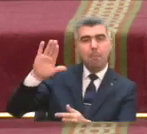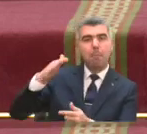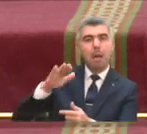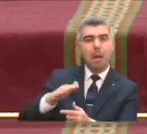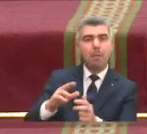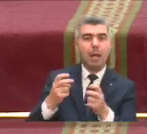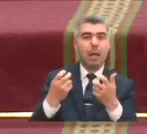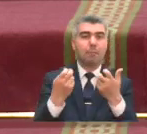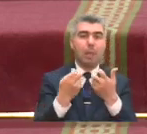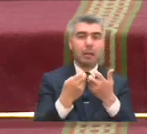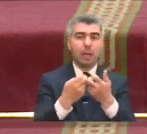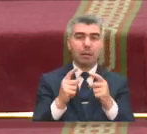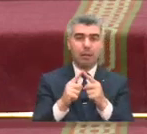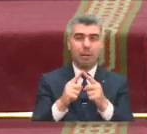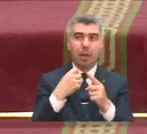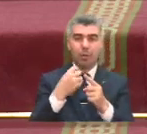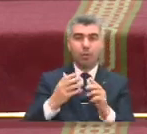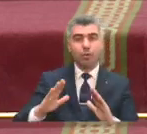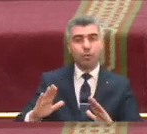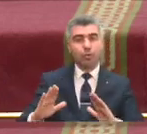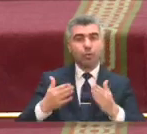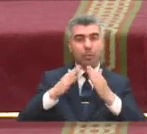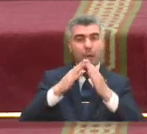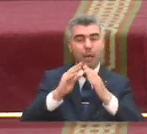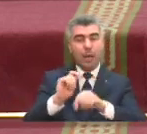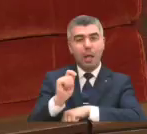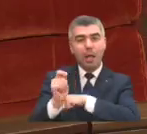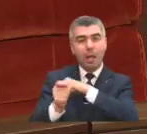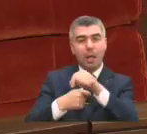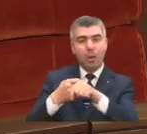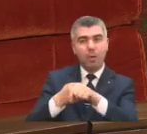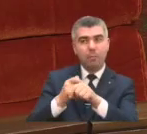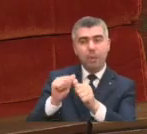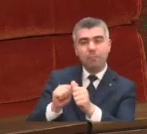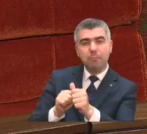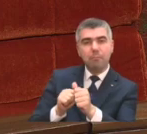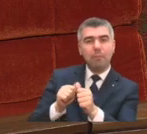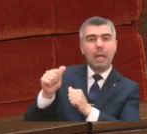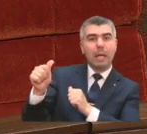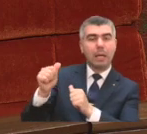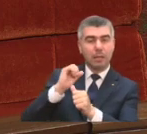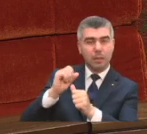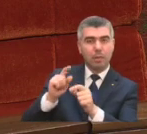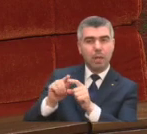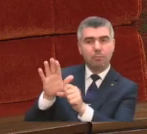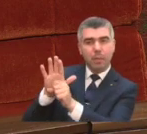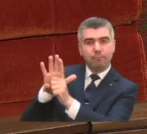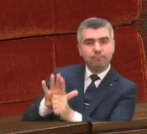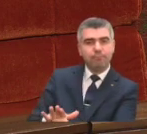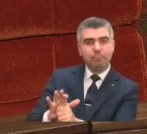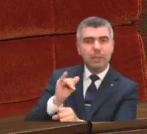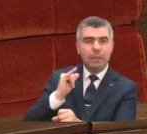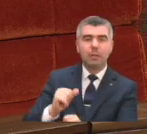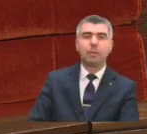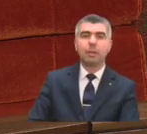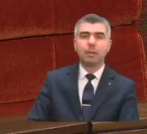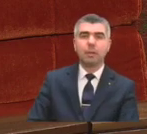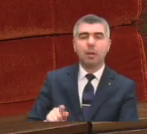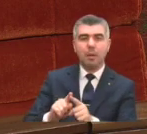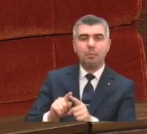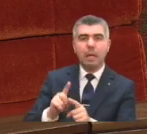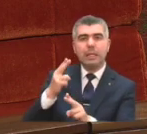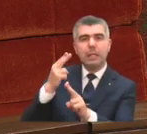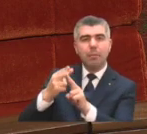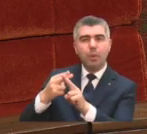هناك قرى جبلية ونائية باكية وسط الجبال تعاني التهميش والعزلة. بوتفردة،